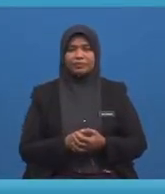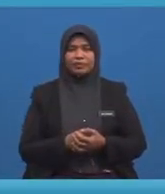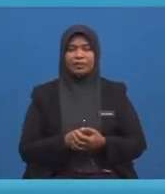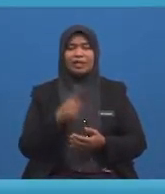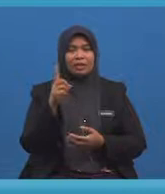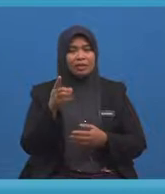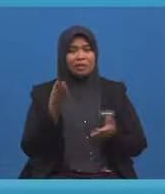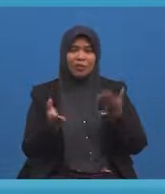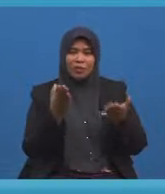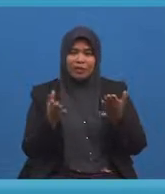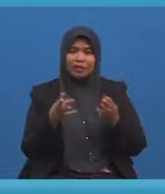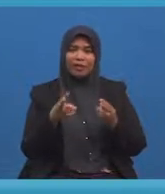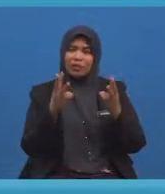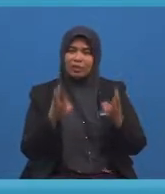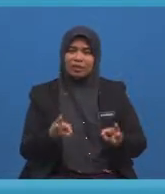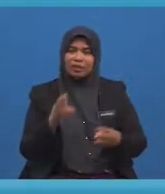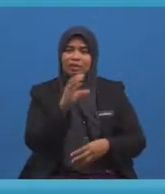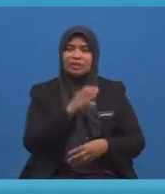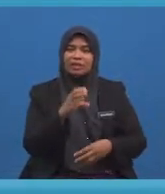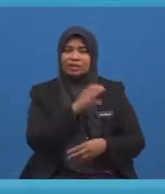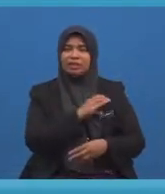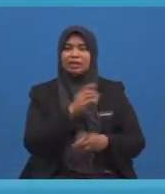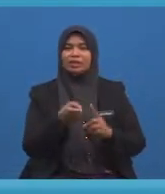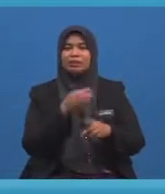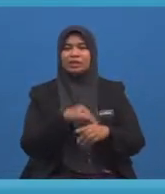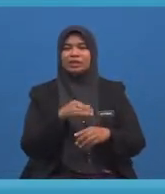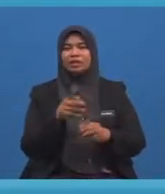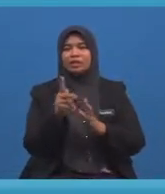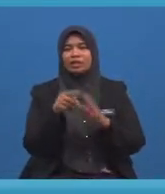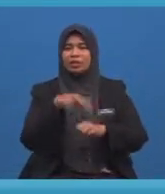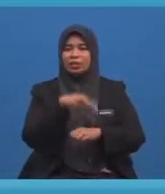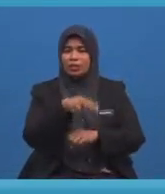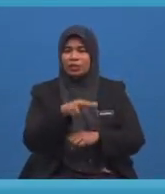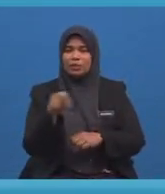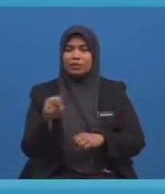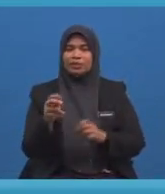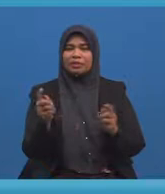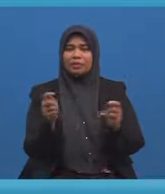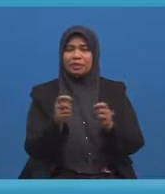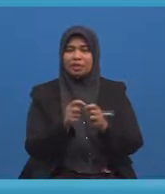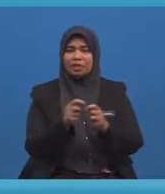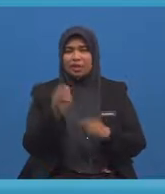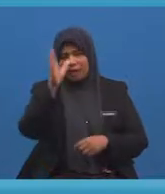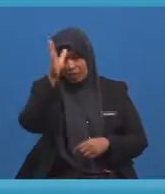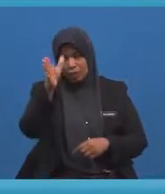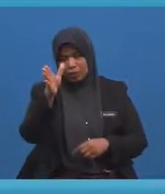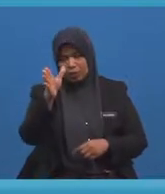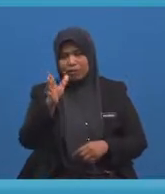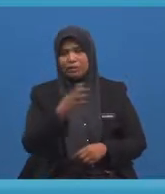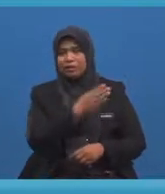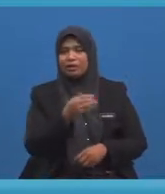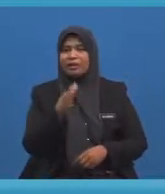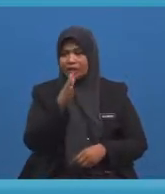Dia mungkin mewarisi ciri-cirinya daripada keturunannya seperti datuk